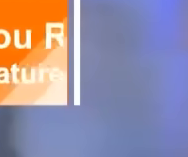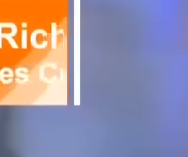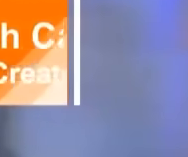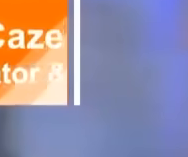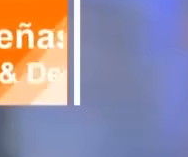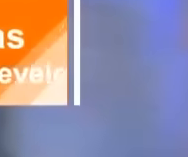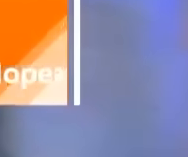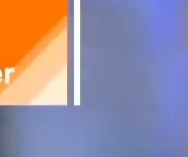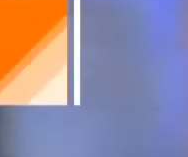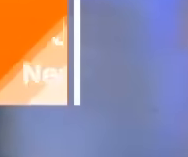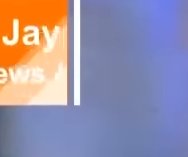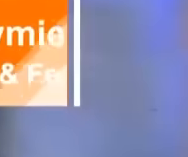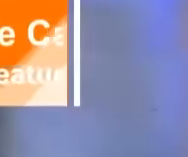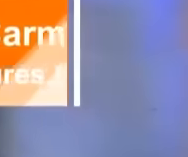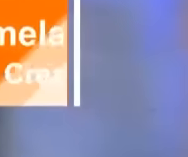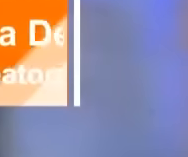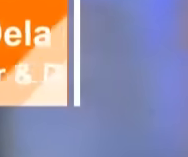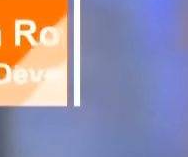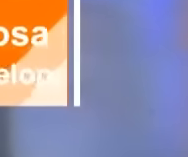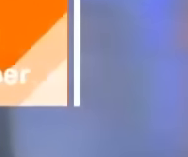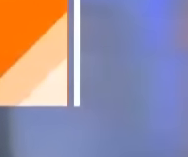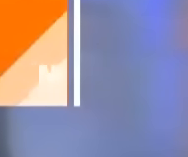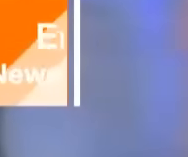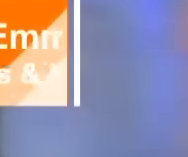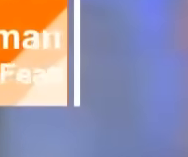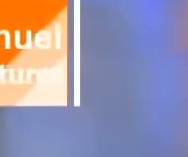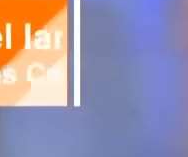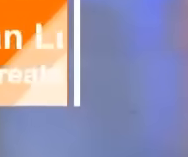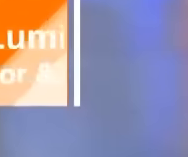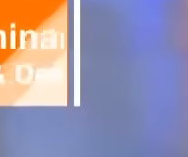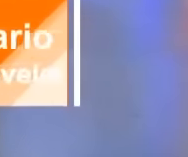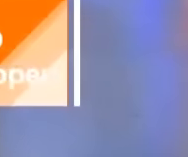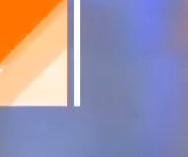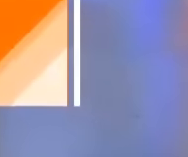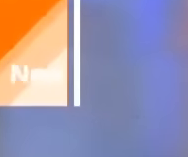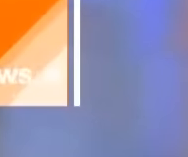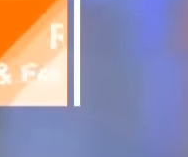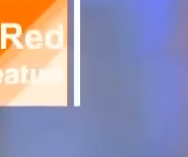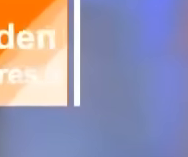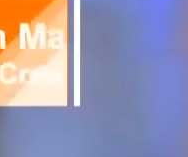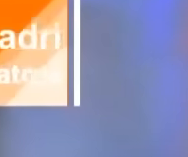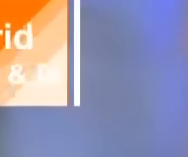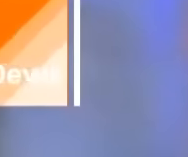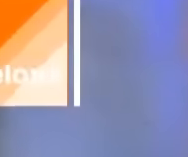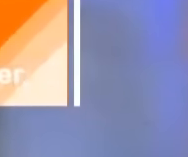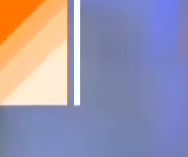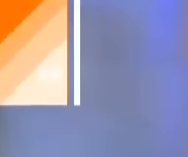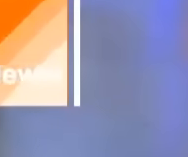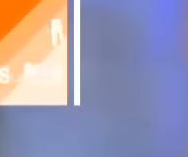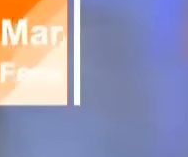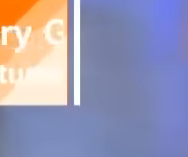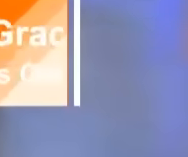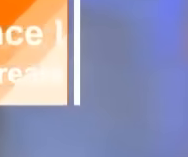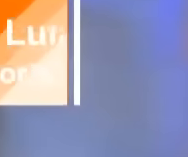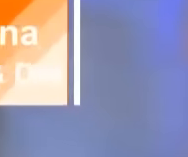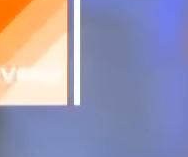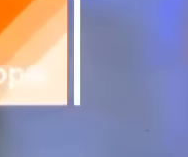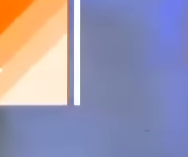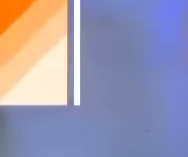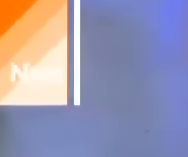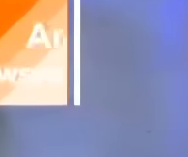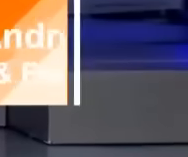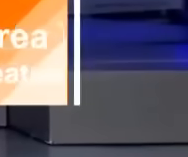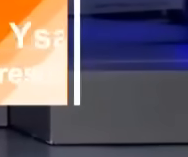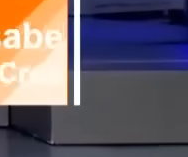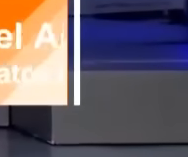mangyari. Mariah, you're my friend. Oh, malay mo. Patanda ng patanda. Lumalabas ang at